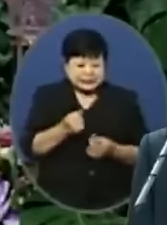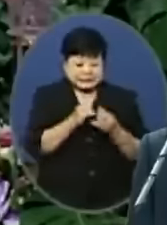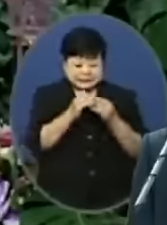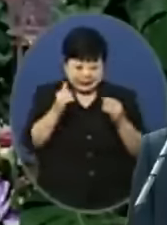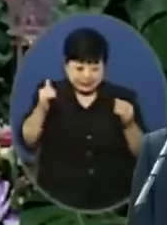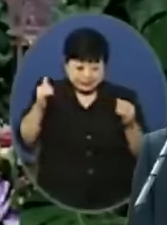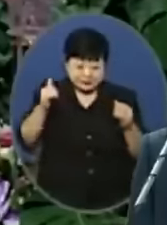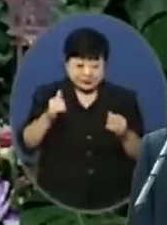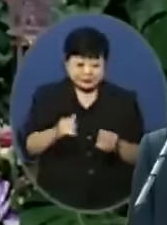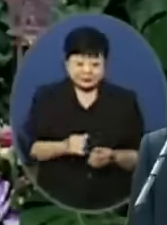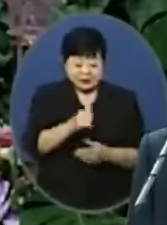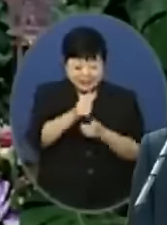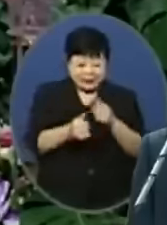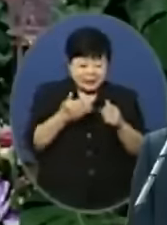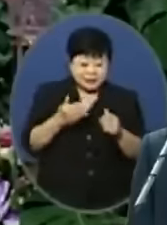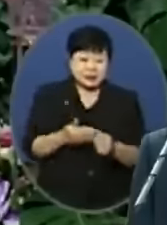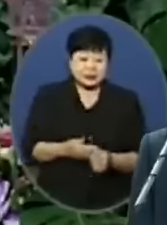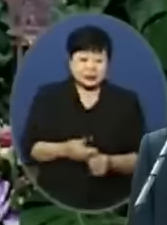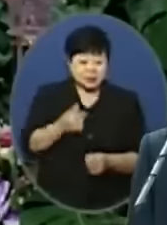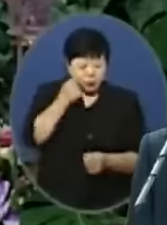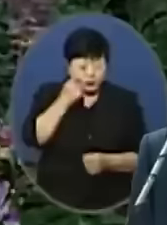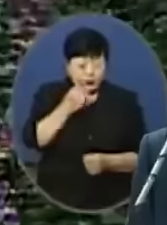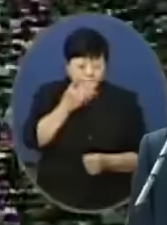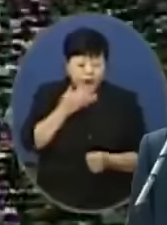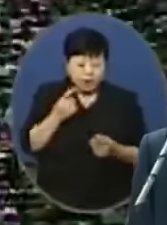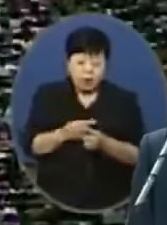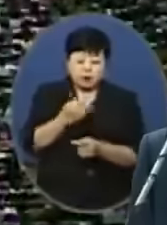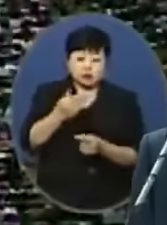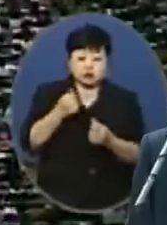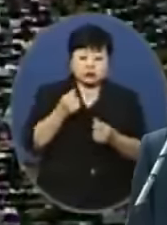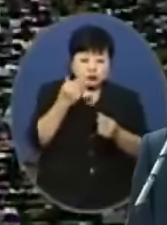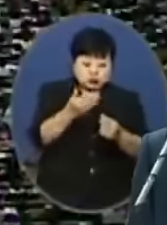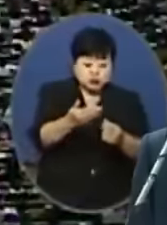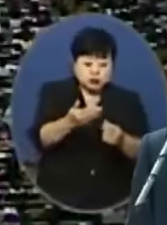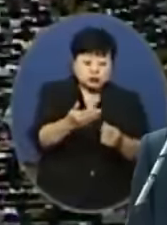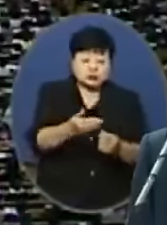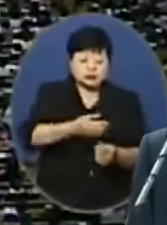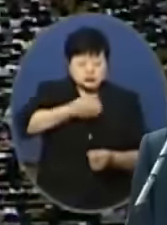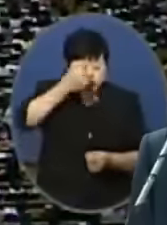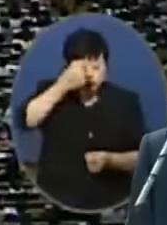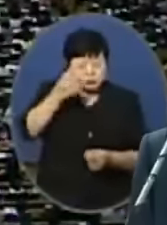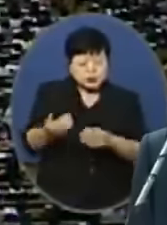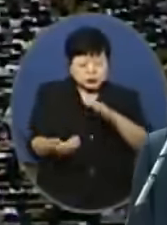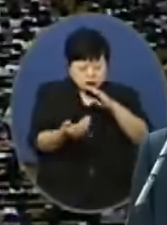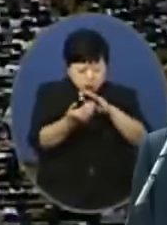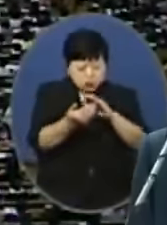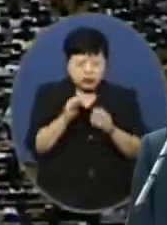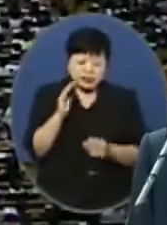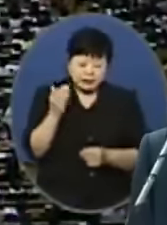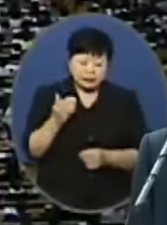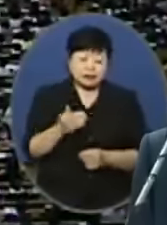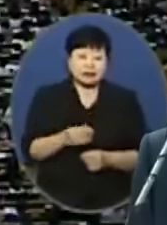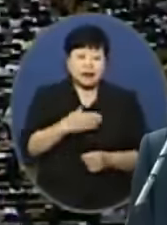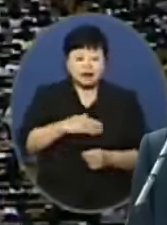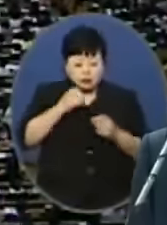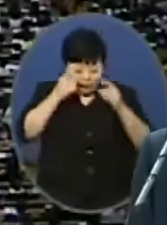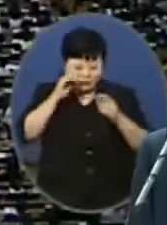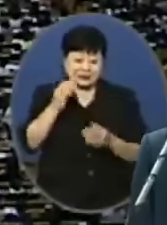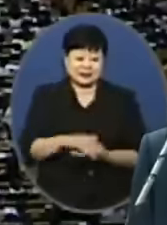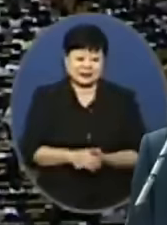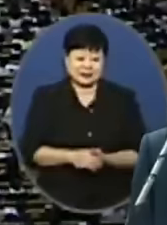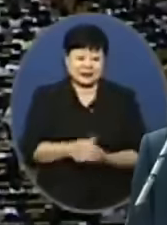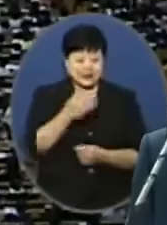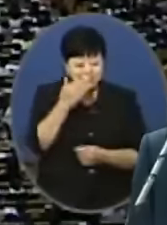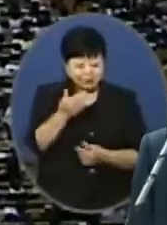사람은 이 하나님께서 불가능을 가능케 하는 힘을 주셔서 그 꿈을 이루어 주신다는 것입니다.